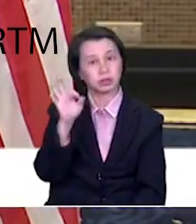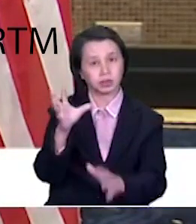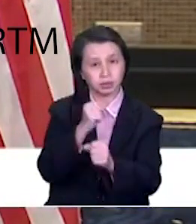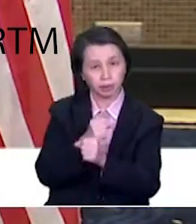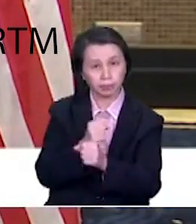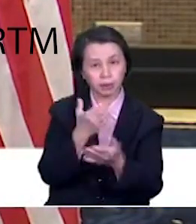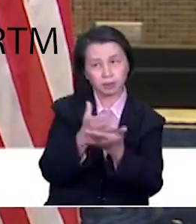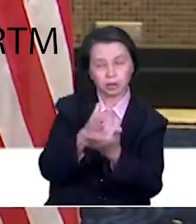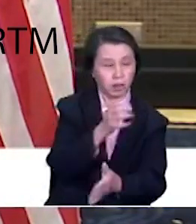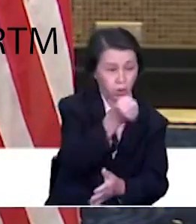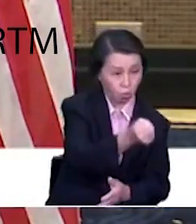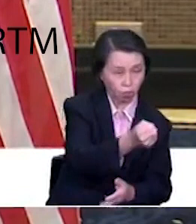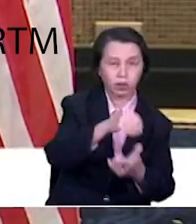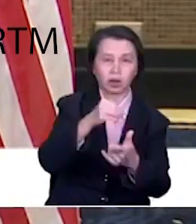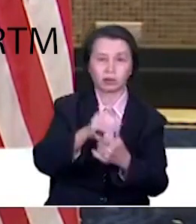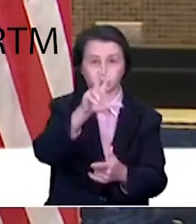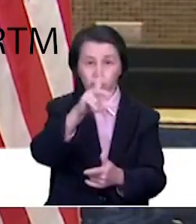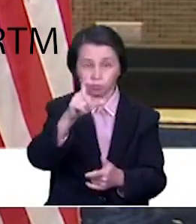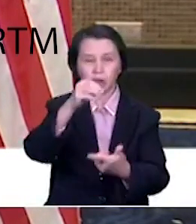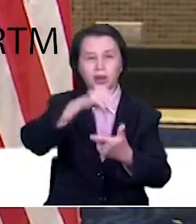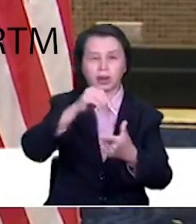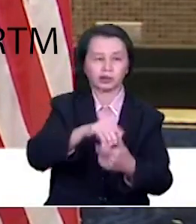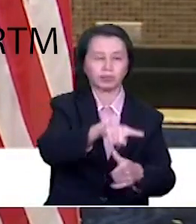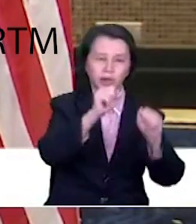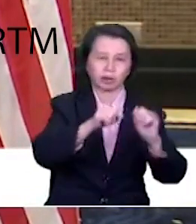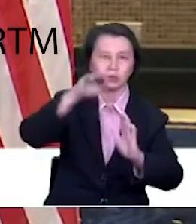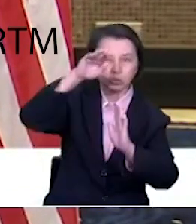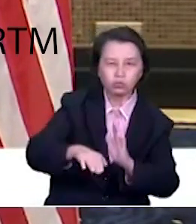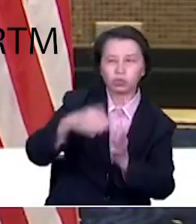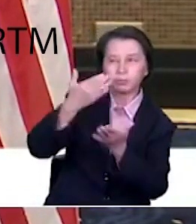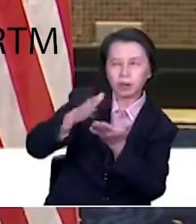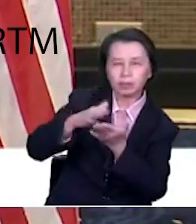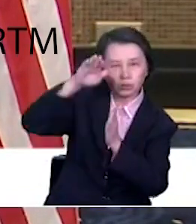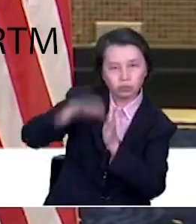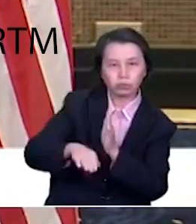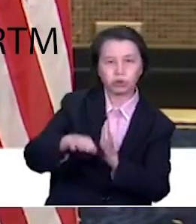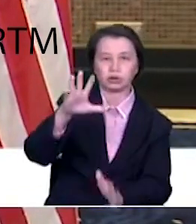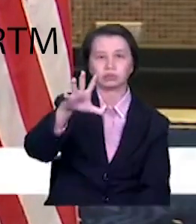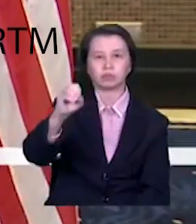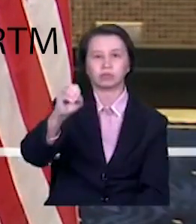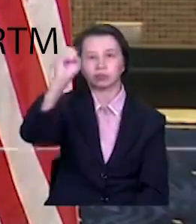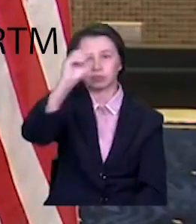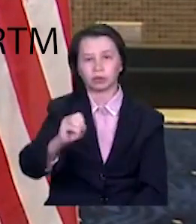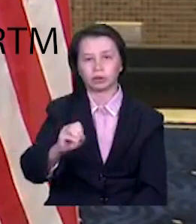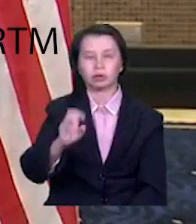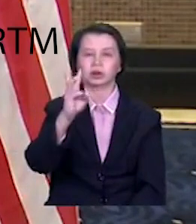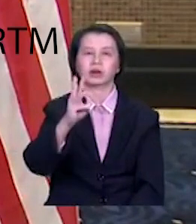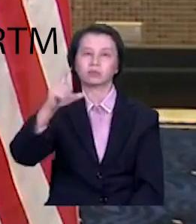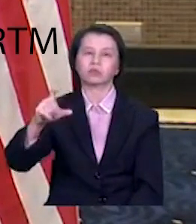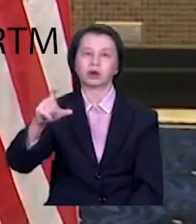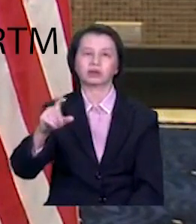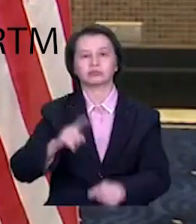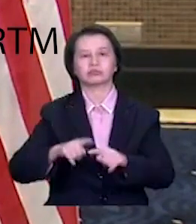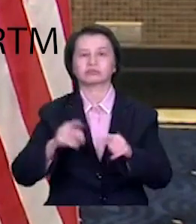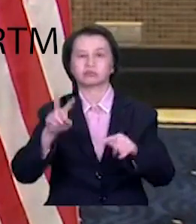mendapatkan moratorium selama 3 bulan atau pengurangan bayaran ansuran sebanyak 50% selama 6 bulan.